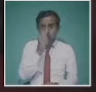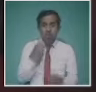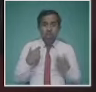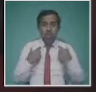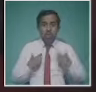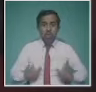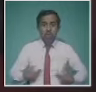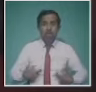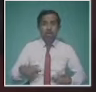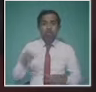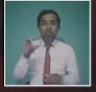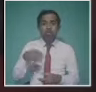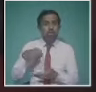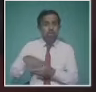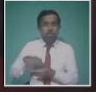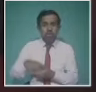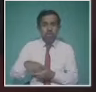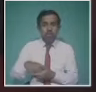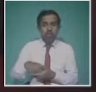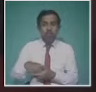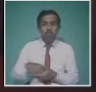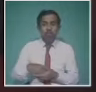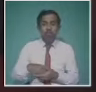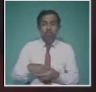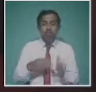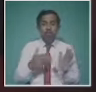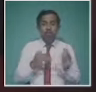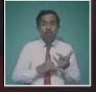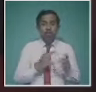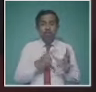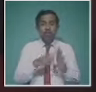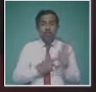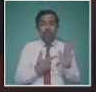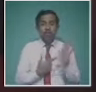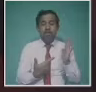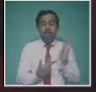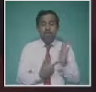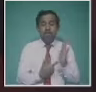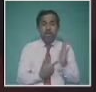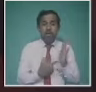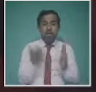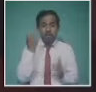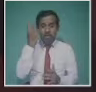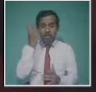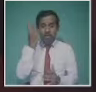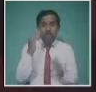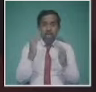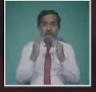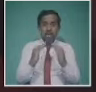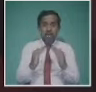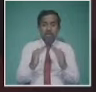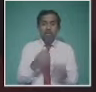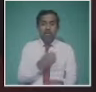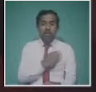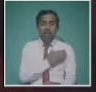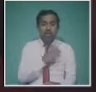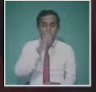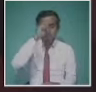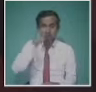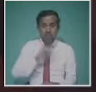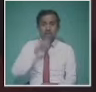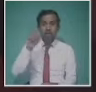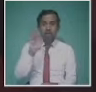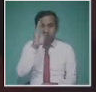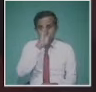රාජපක්ෂලාට රැකවරණ දෙන්නේ. සජාඩ් මෞජුඩ්ගේ සිංගප්පූරුවේ සන්තොස අයිලන්ඩ් වල තියෙන ගෙදර තමයි ගෝඨාභය රාජපක්ෂ මහත්තයා